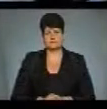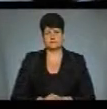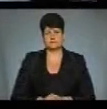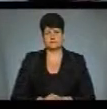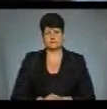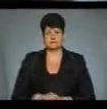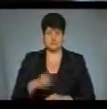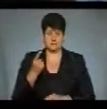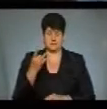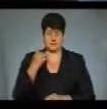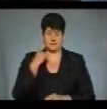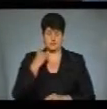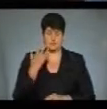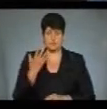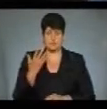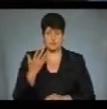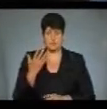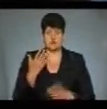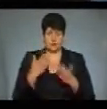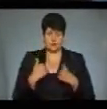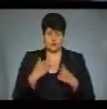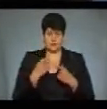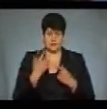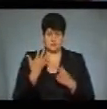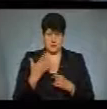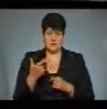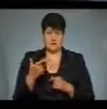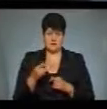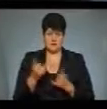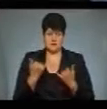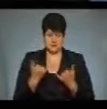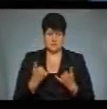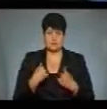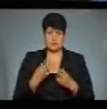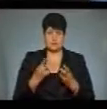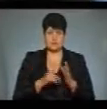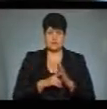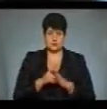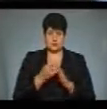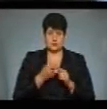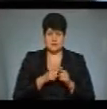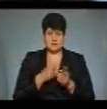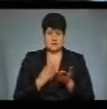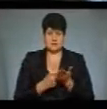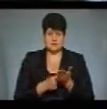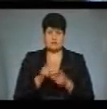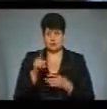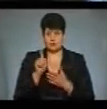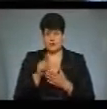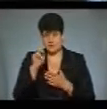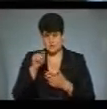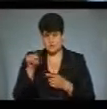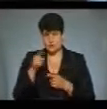Перше чую. Якщо я буду казати, що вже 5 зараз, мені для початку, напевне, треба побачити це підтвердження, і вони мають знати, що